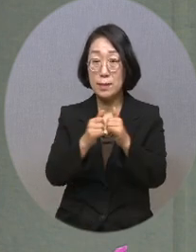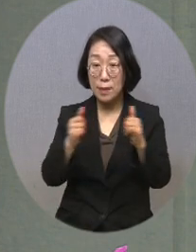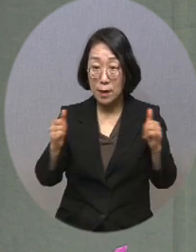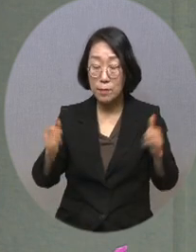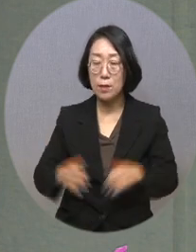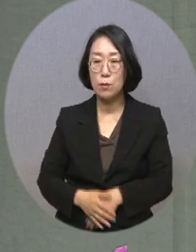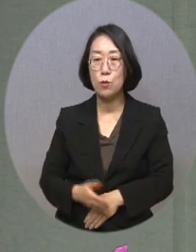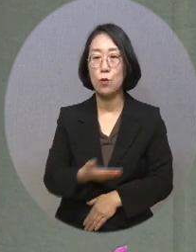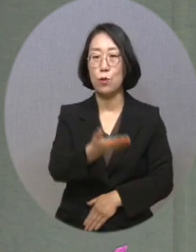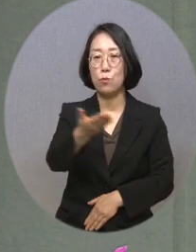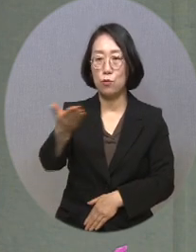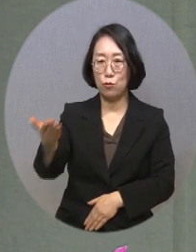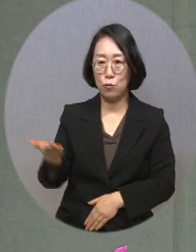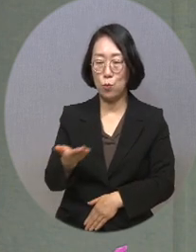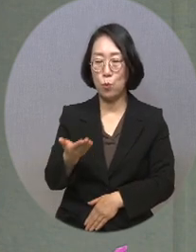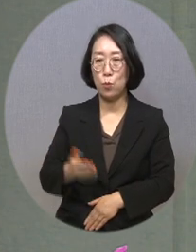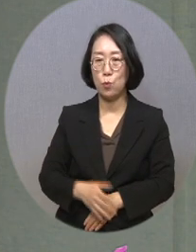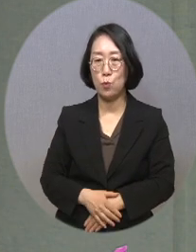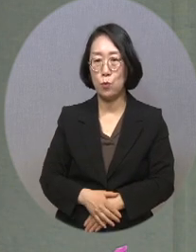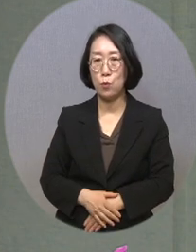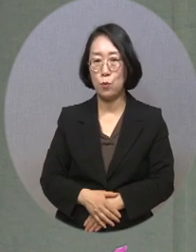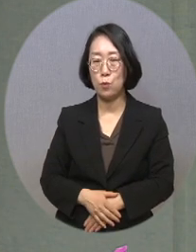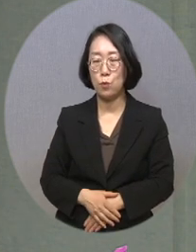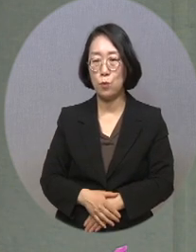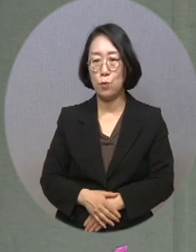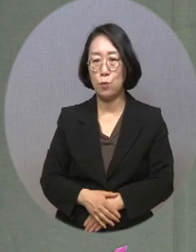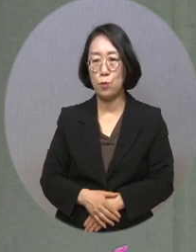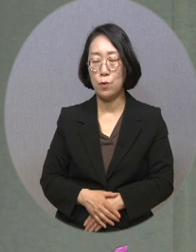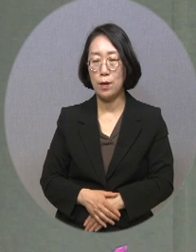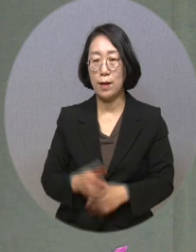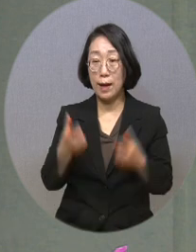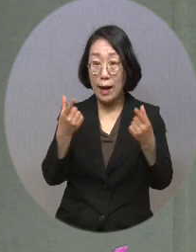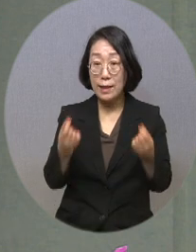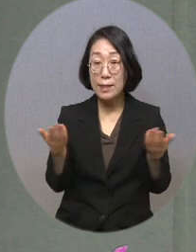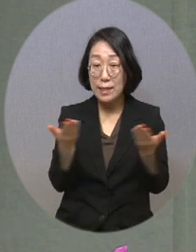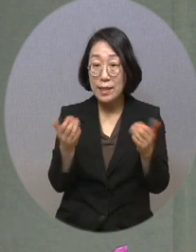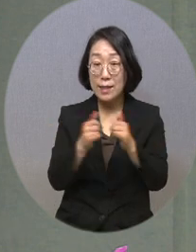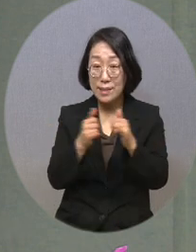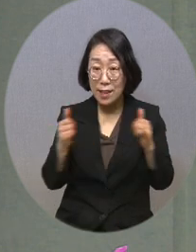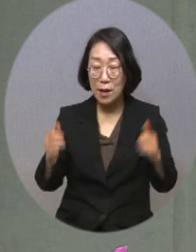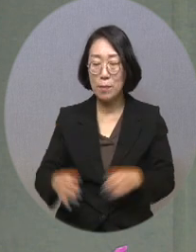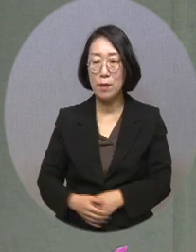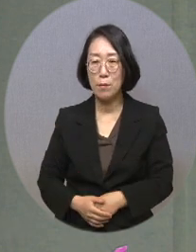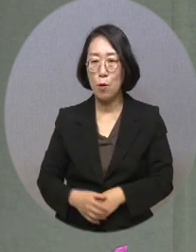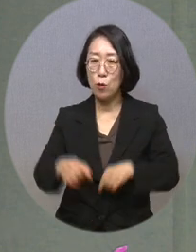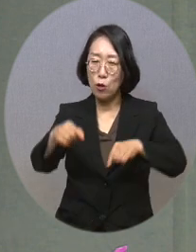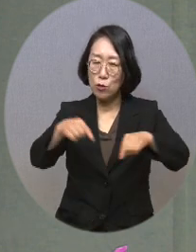네. 좀 더 그 동업자들에 대한 네. 어떤 정계 진출에